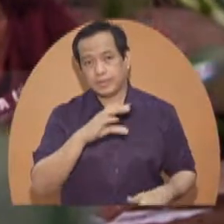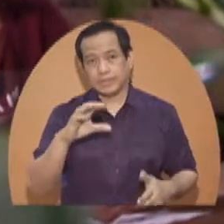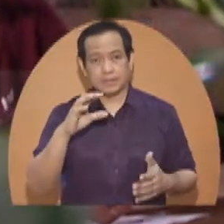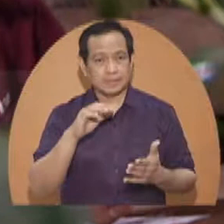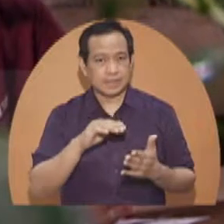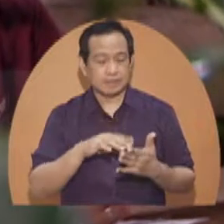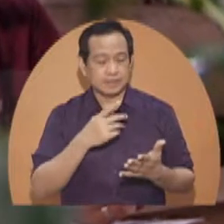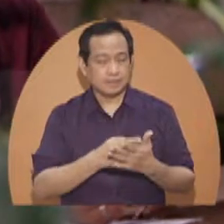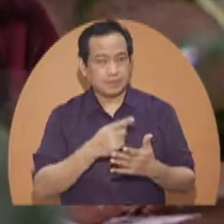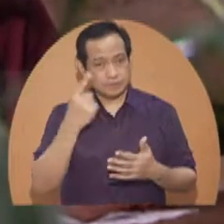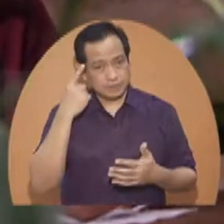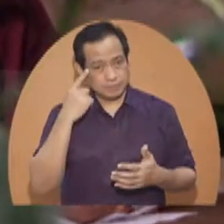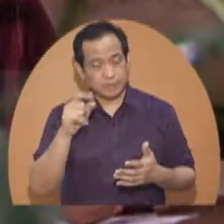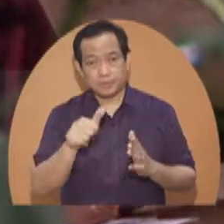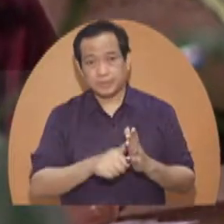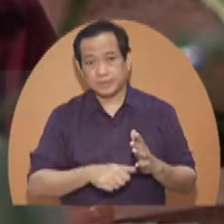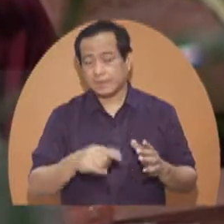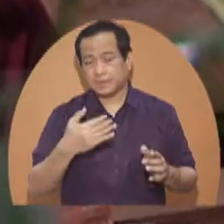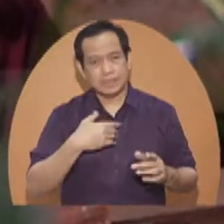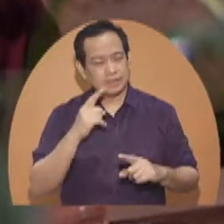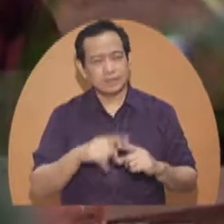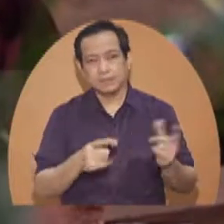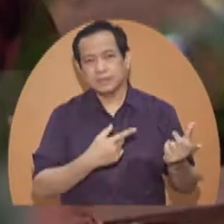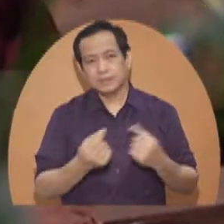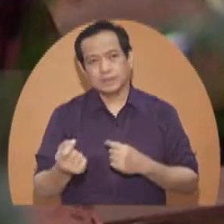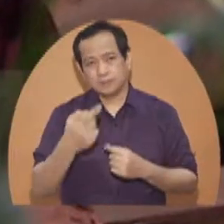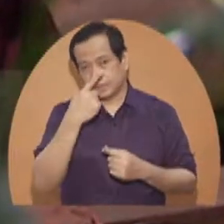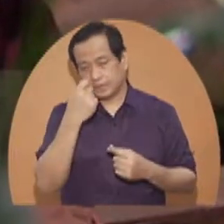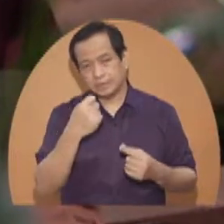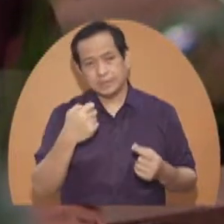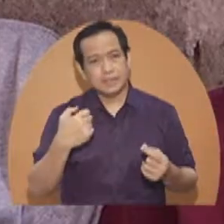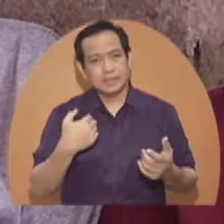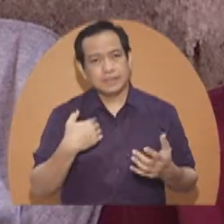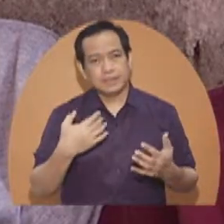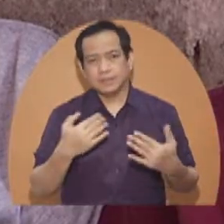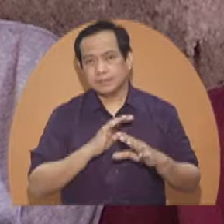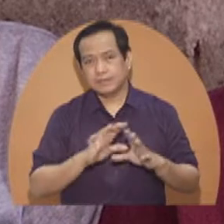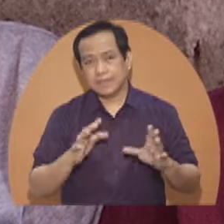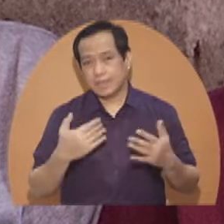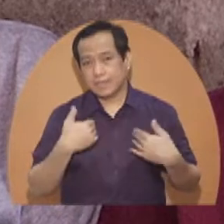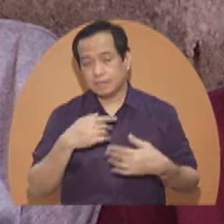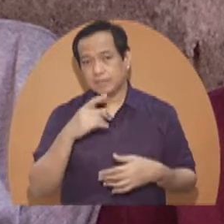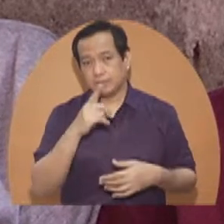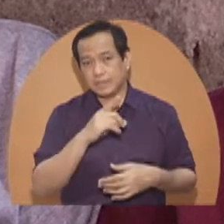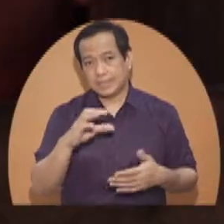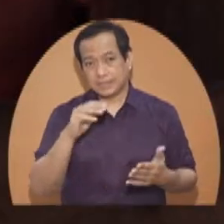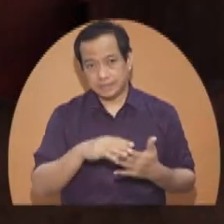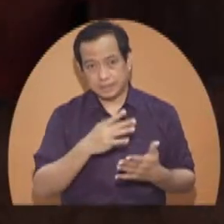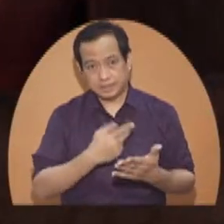100,000 operasyon po. Kaya hindi ko naman po magawa at wala po akong kayang makakuha na